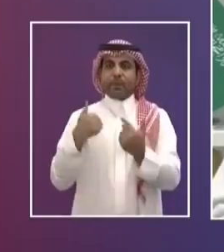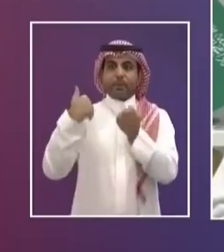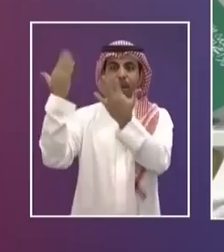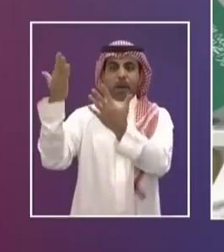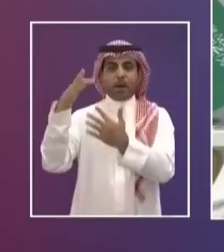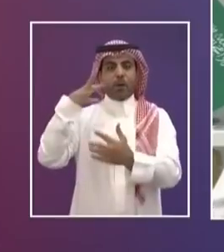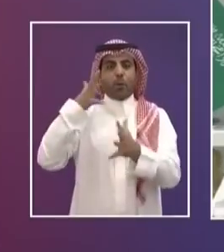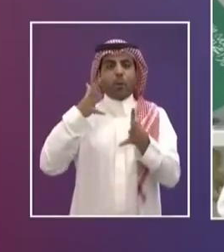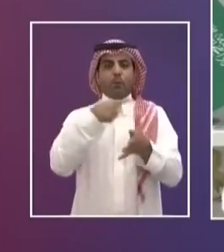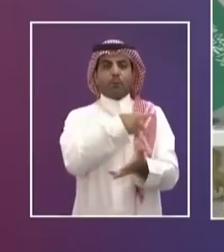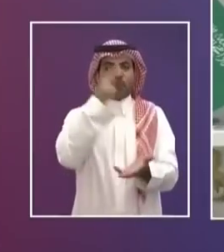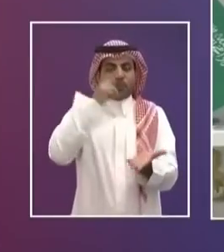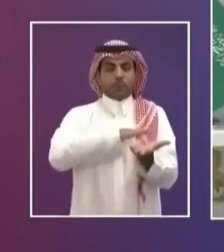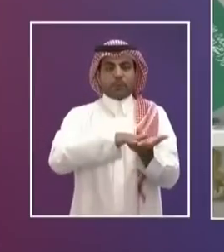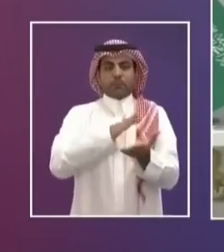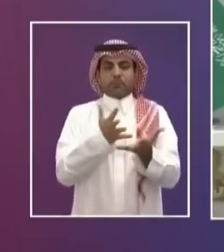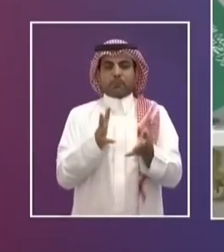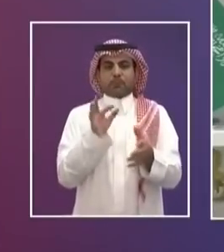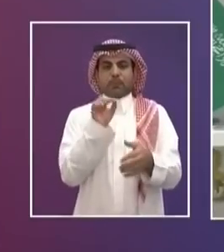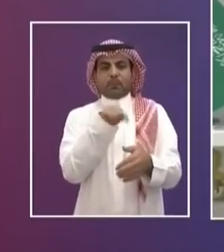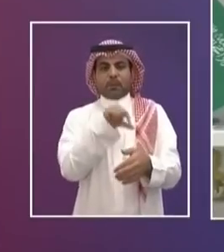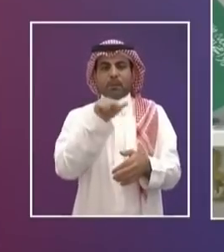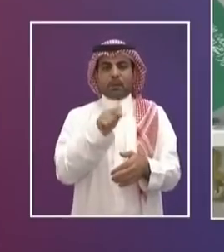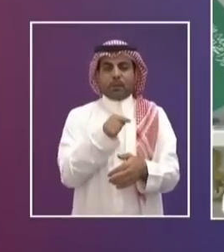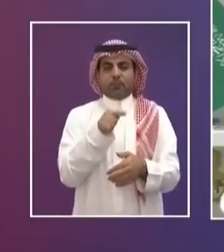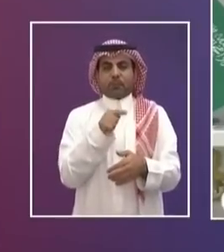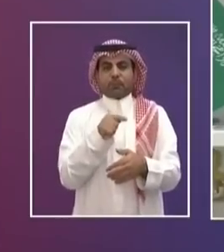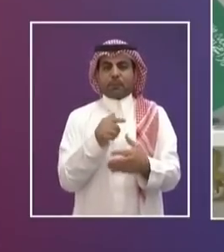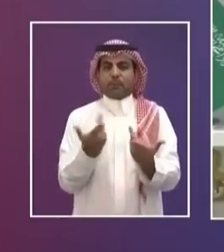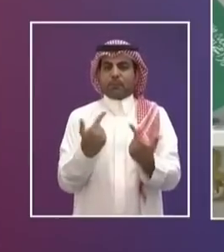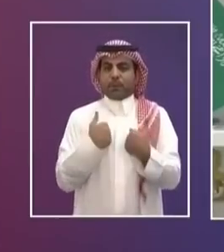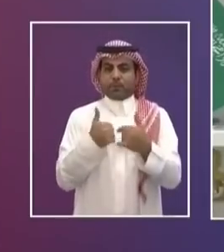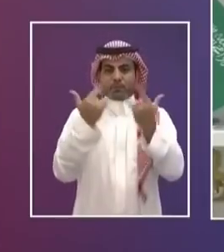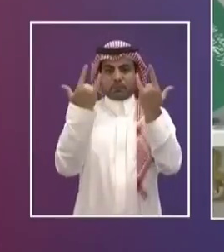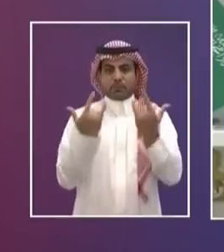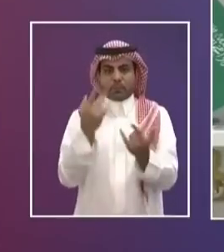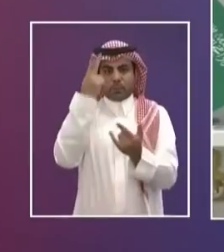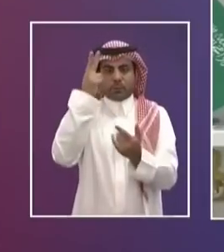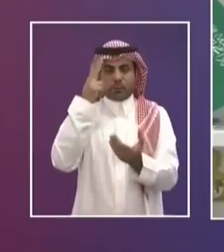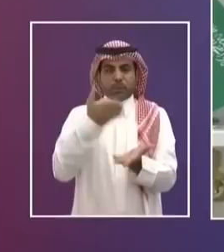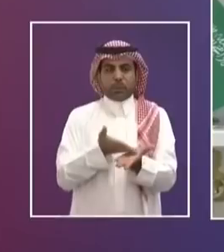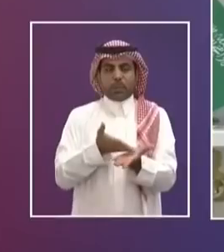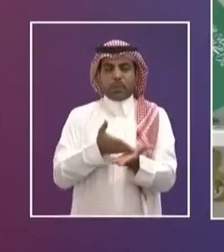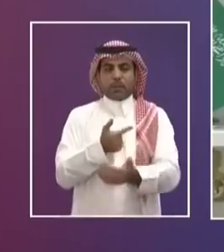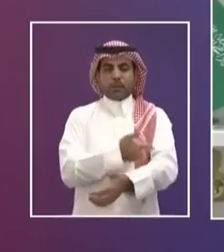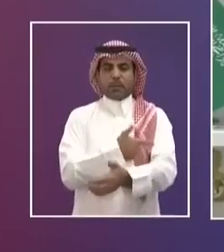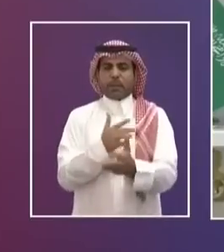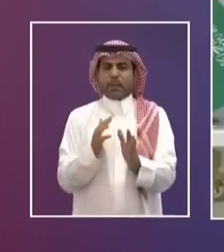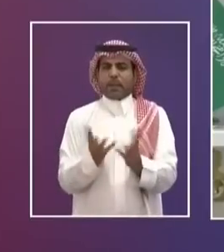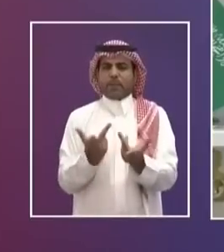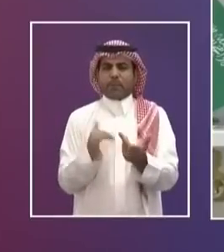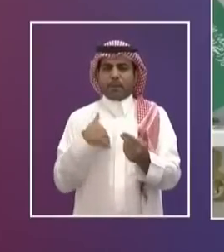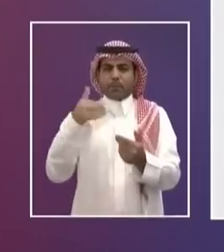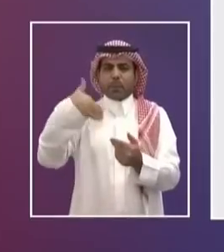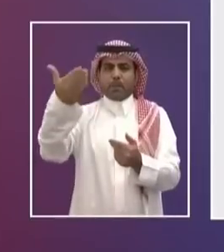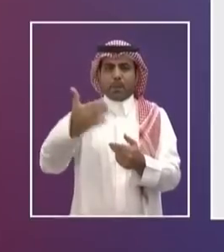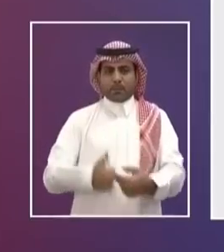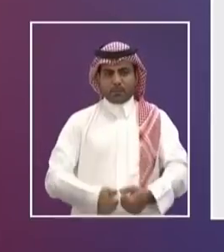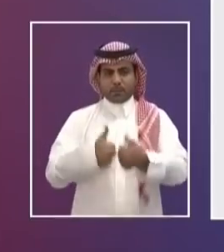مع هذا التباين في التعاطي مع هذه الأخبار؟ أو باختصار شديد، أين نحن من المرحلة القادمة؟